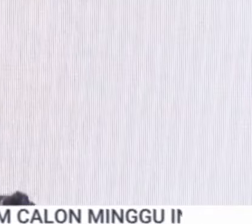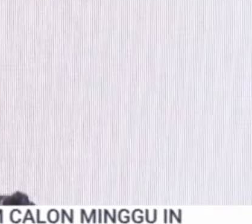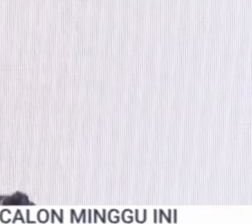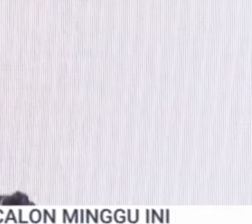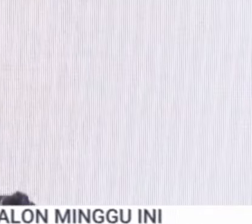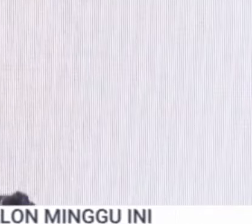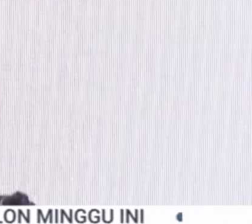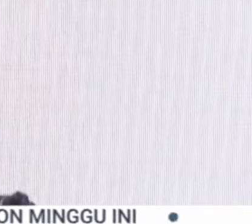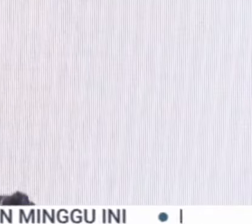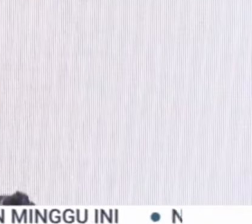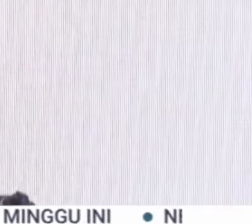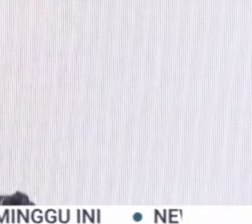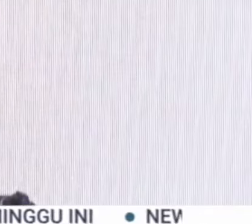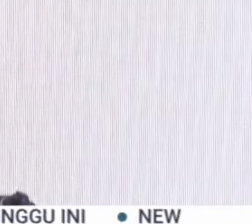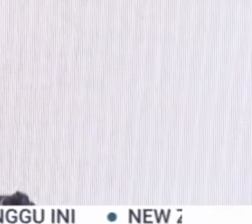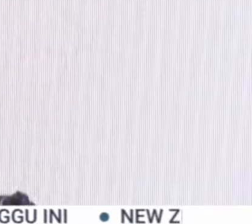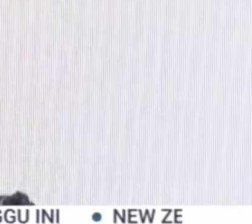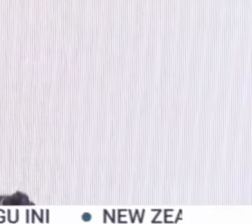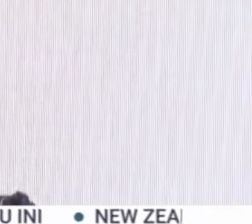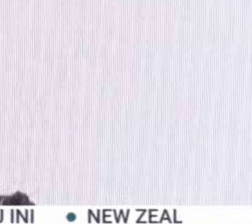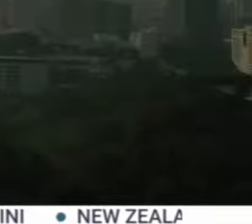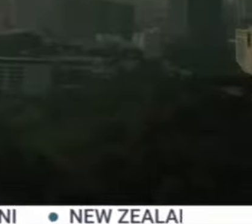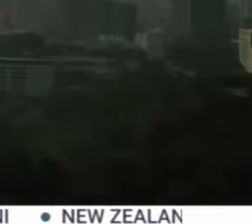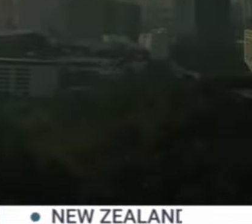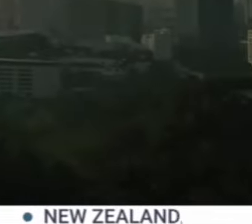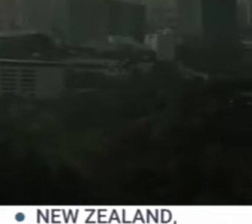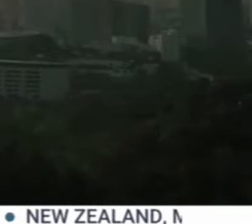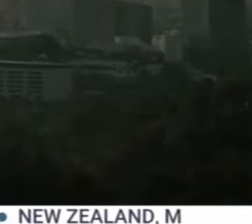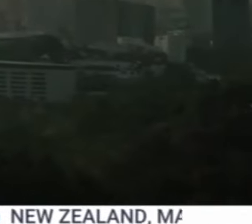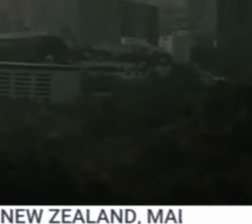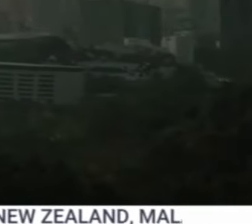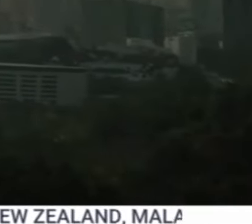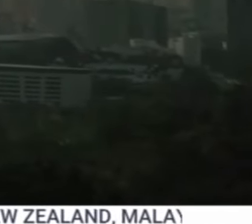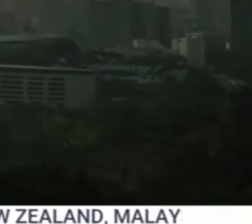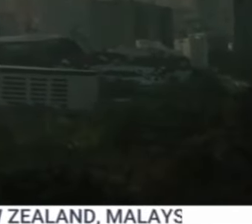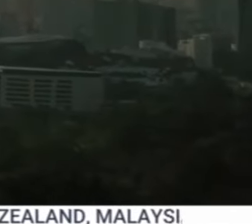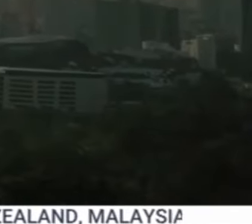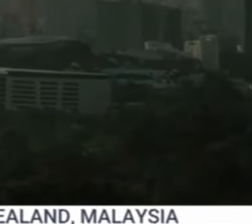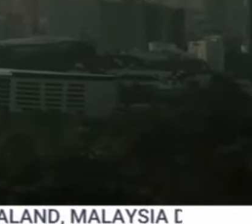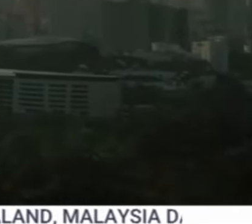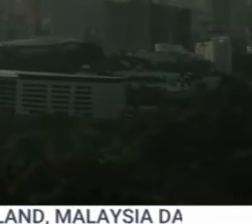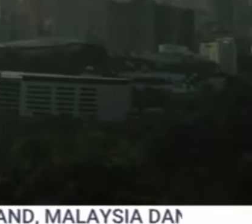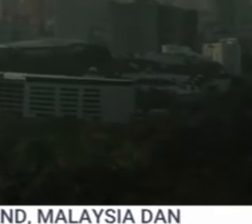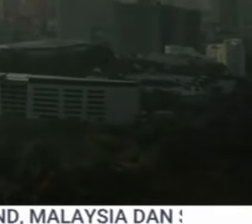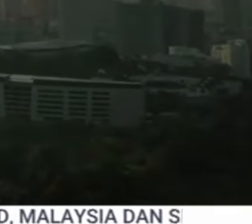160 bilion ringgit pelaburan diluluskan Januari hingga Jun 2024.